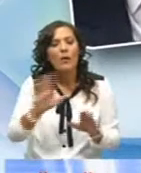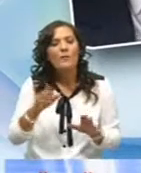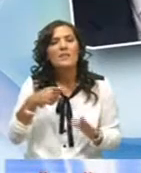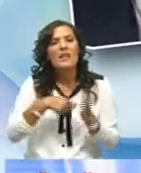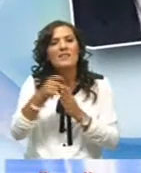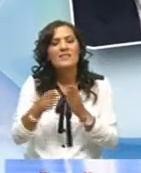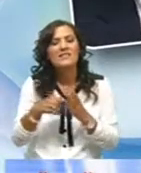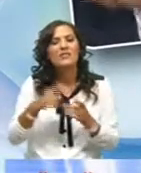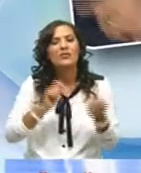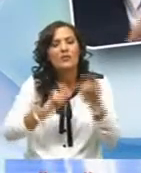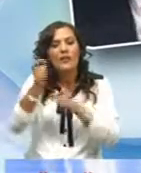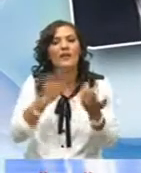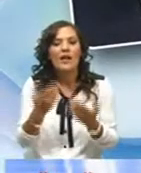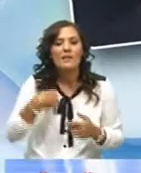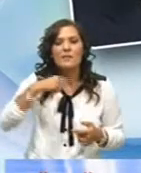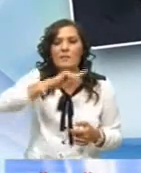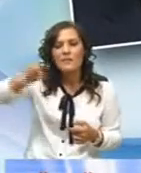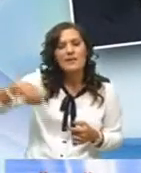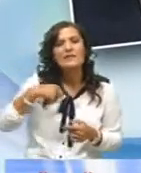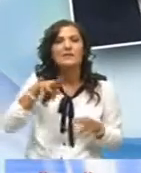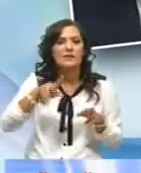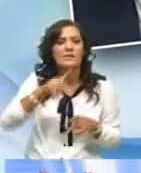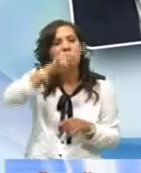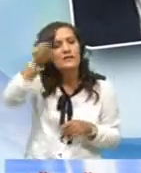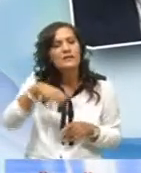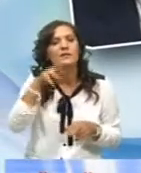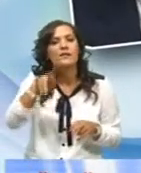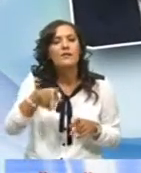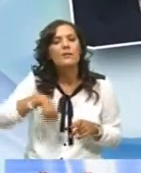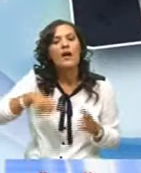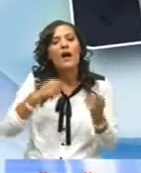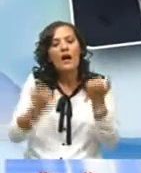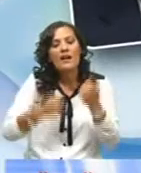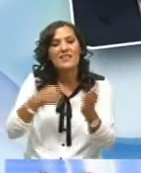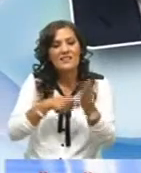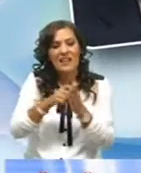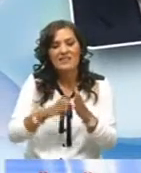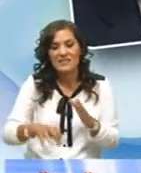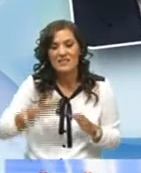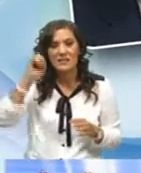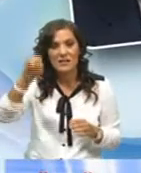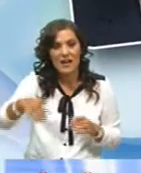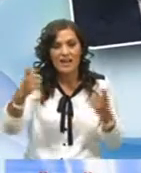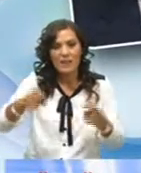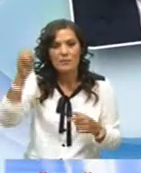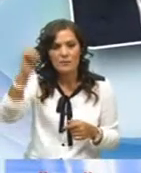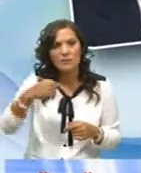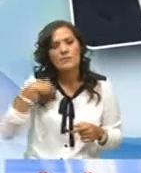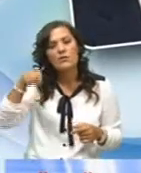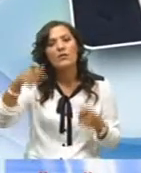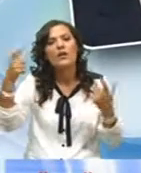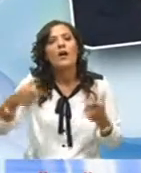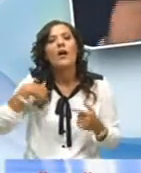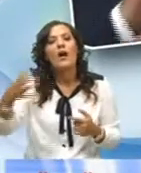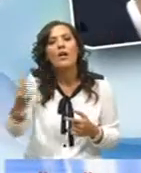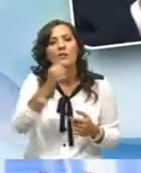üreticileri Yani siz stüdyodaki diğer arkadaşlar araçların lastiği çıkardıkları yere bırakacaklar ve biz onları